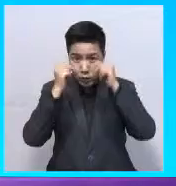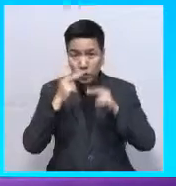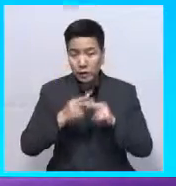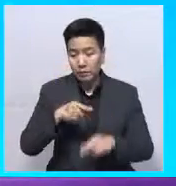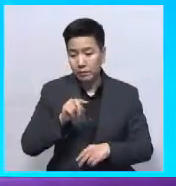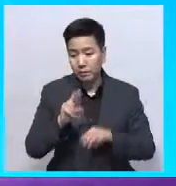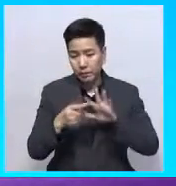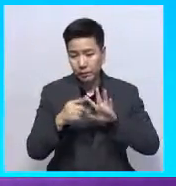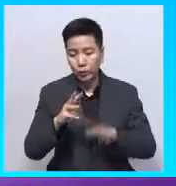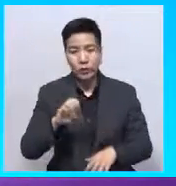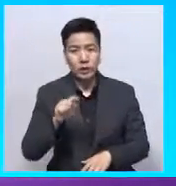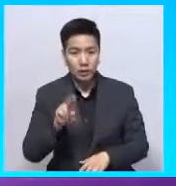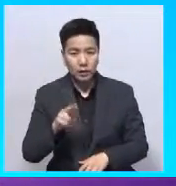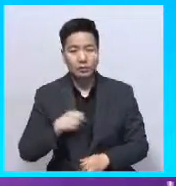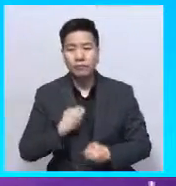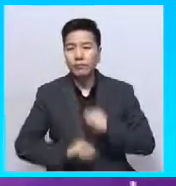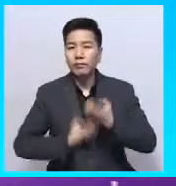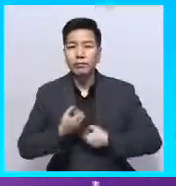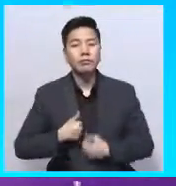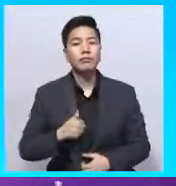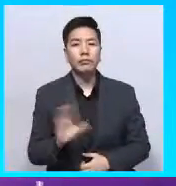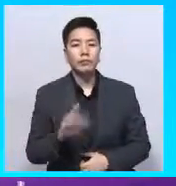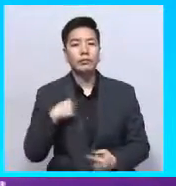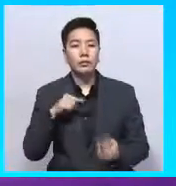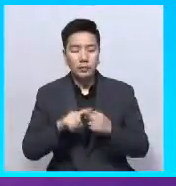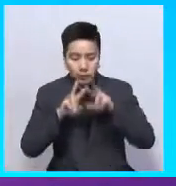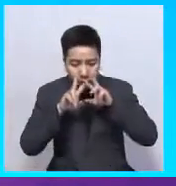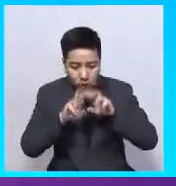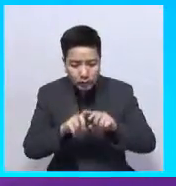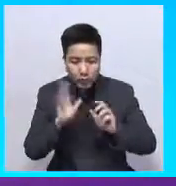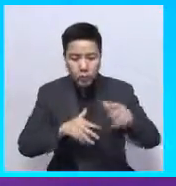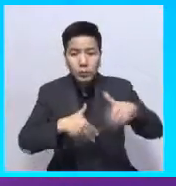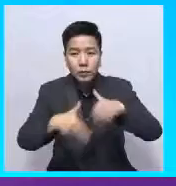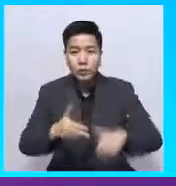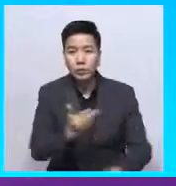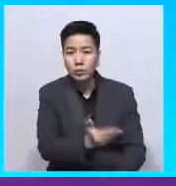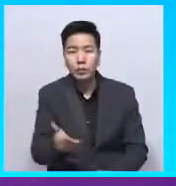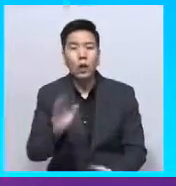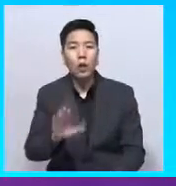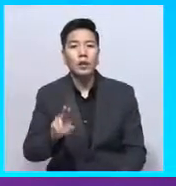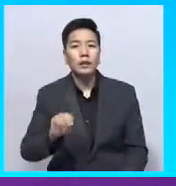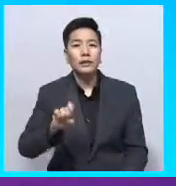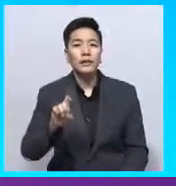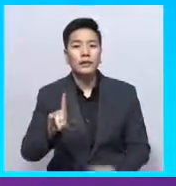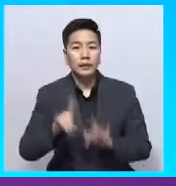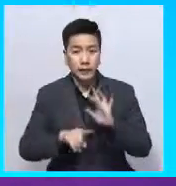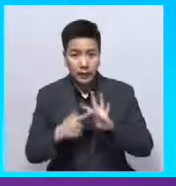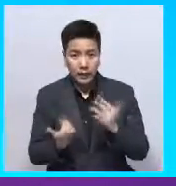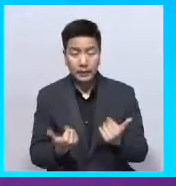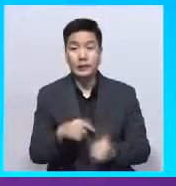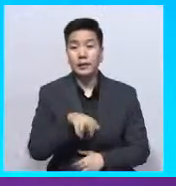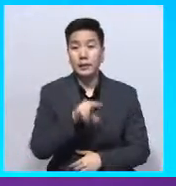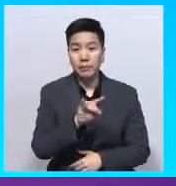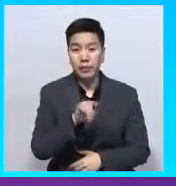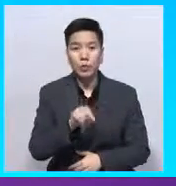องนายกรัฐมนตรีได้ปฏิเสธให้ความคิดเห็นนะคะต่อกรณีผลการสำรวจความคิดเห็นประชาชนของนิด้าโพค่ะที่ผลออกมาว่าร้อย